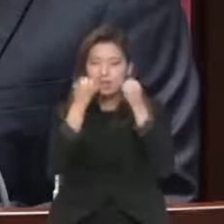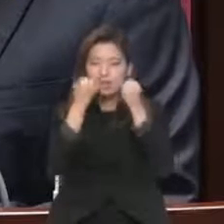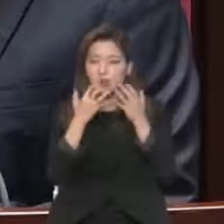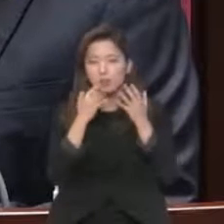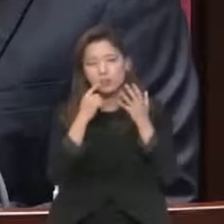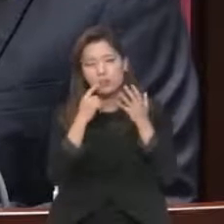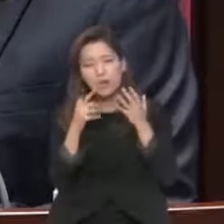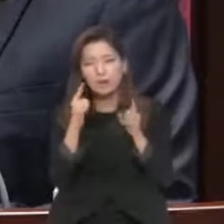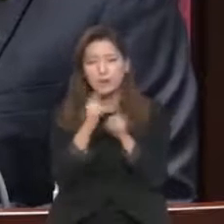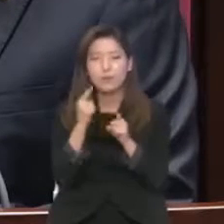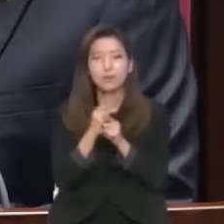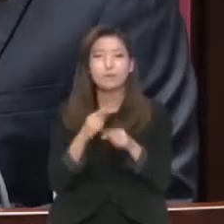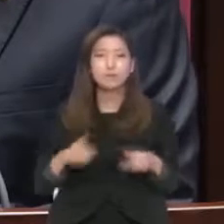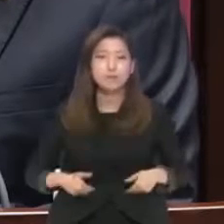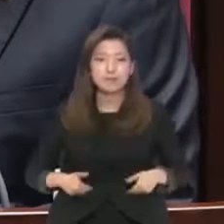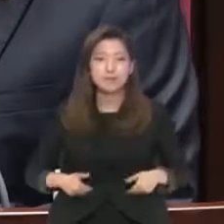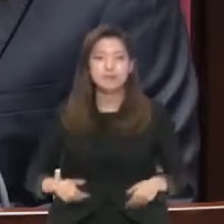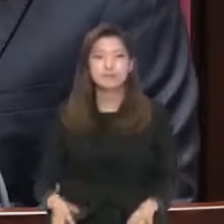있고 또 무엇보다